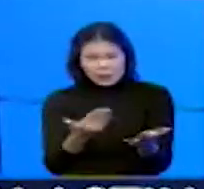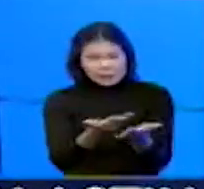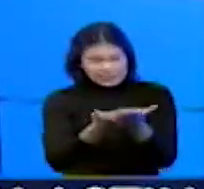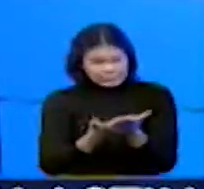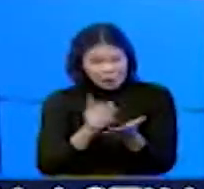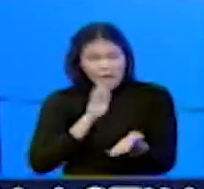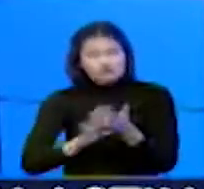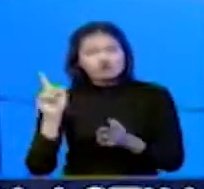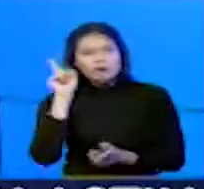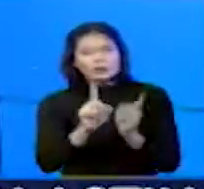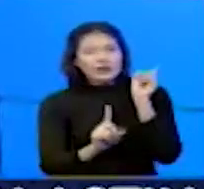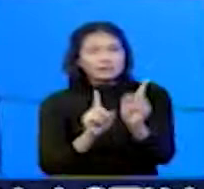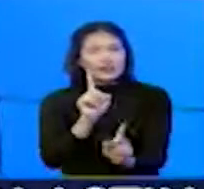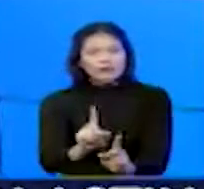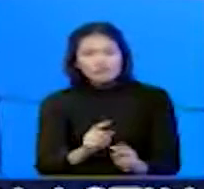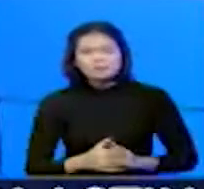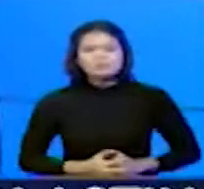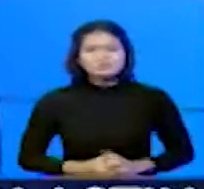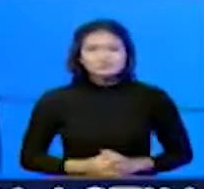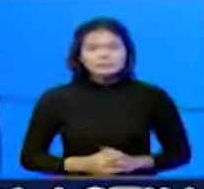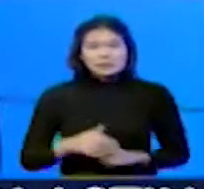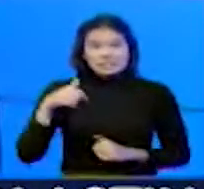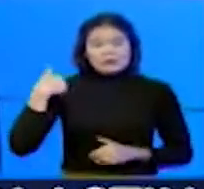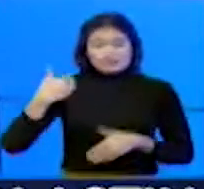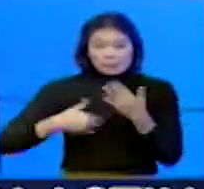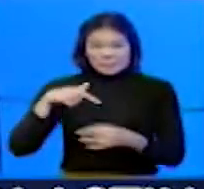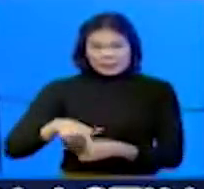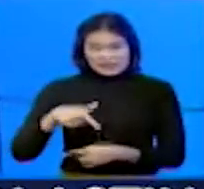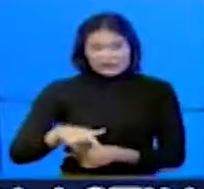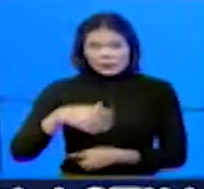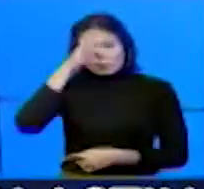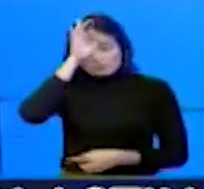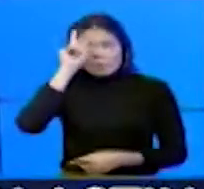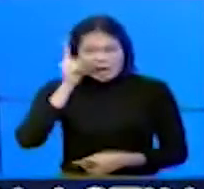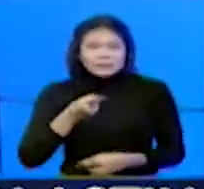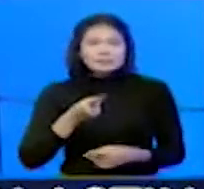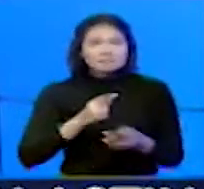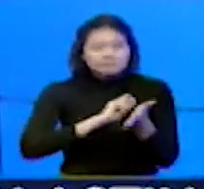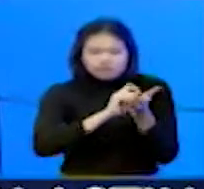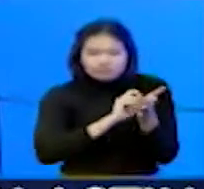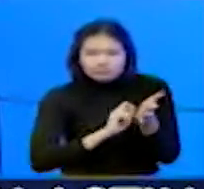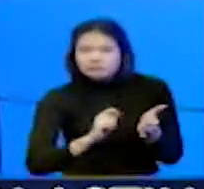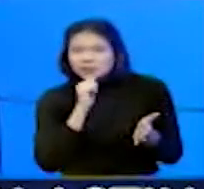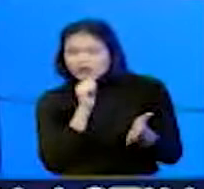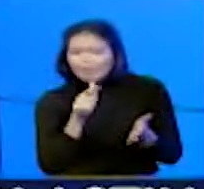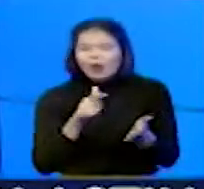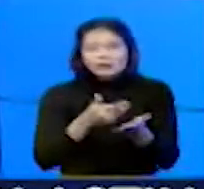bantuan atau kelompok penerima manfaat. Hingga saat ini aparat masih mendata warga yang menerima bantuan beras bercampur